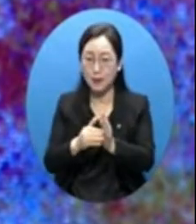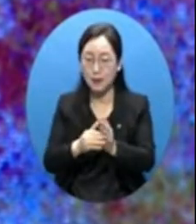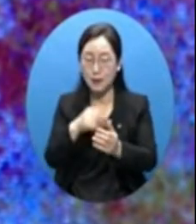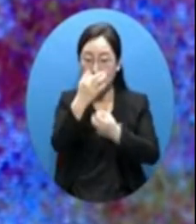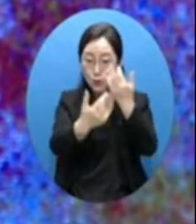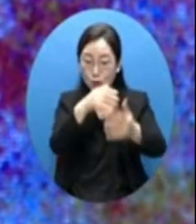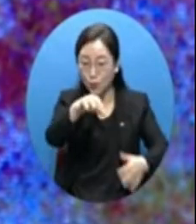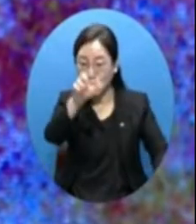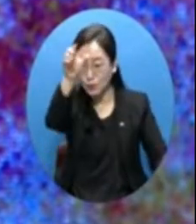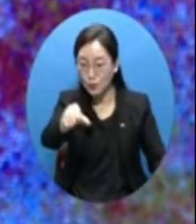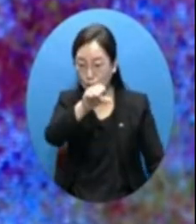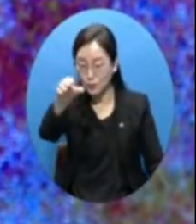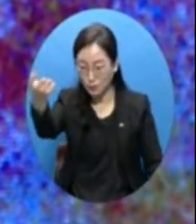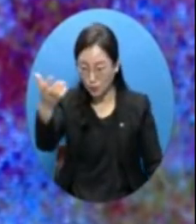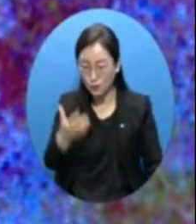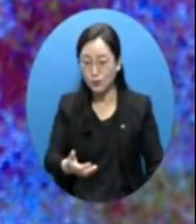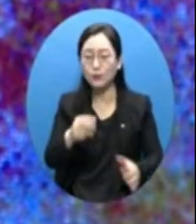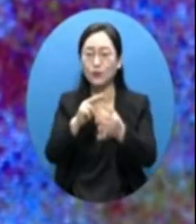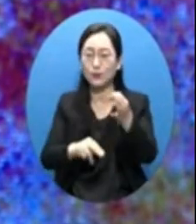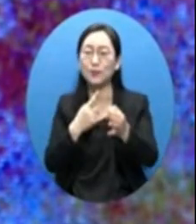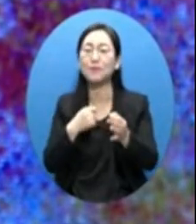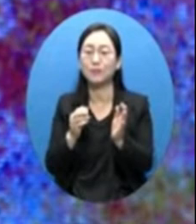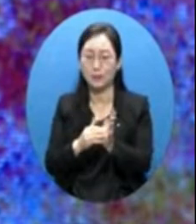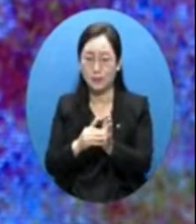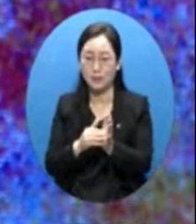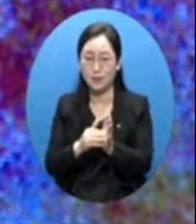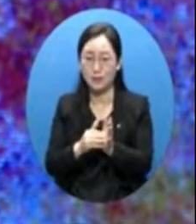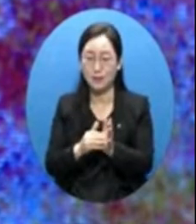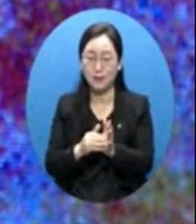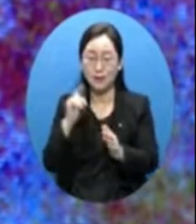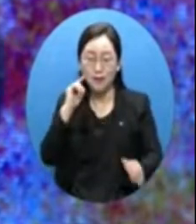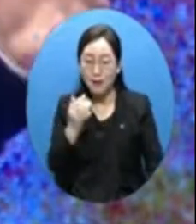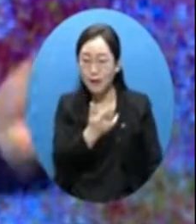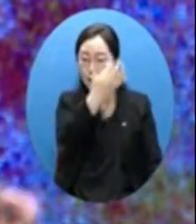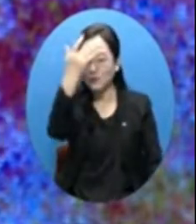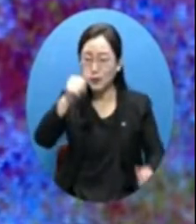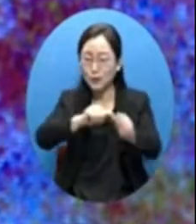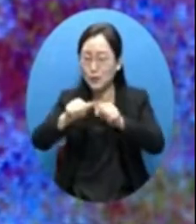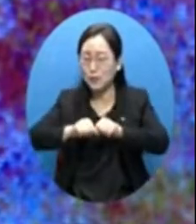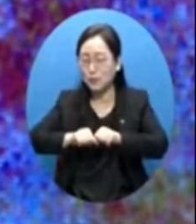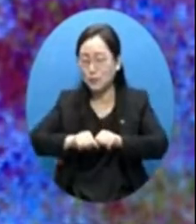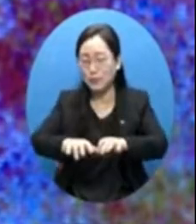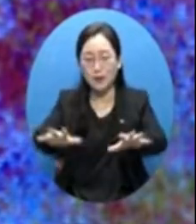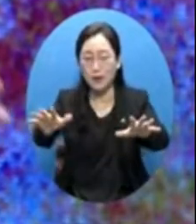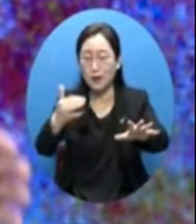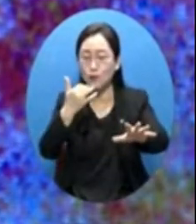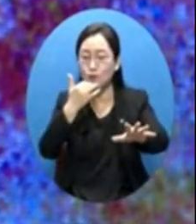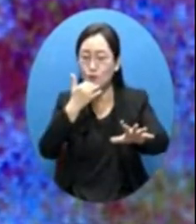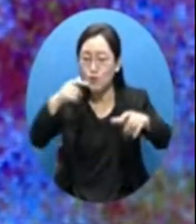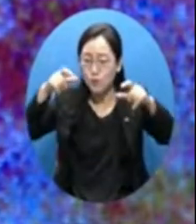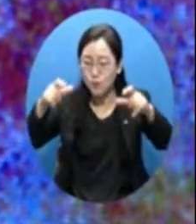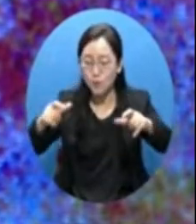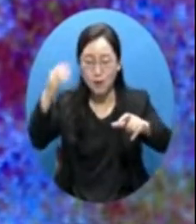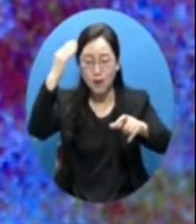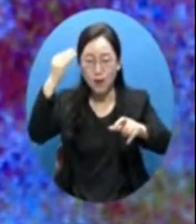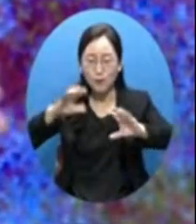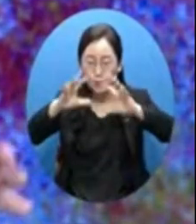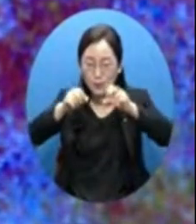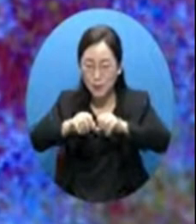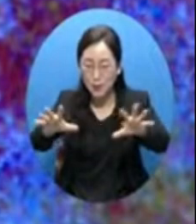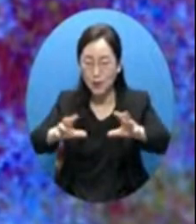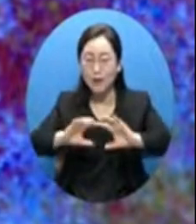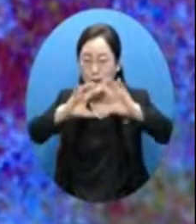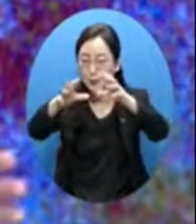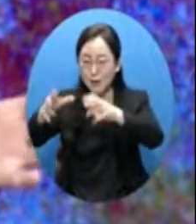서대문에서 여의도에서 그렇게 부흥했던 것입니다. 아름다운 소문이 온 서울을 뒤덮었습니다. 온 한국을 뒤덮었습니다. 온 세계를